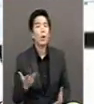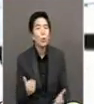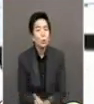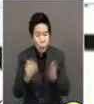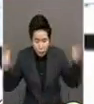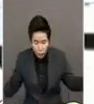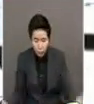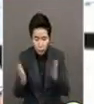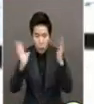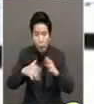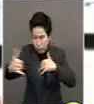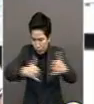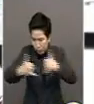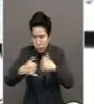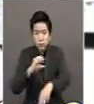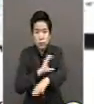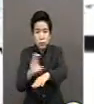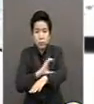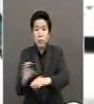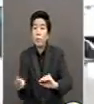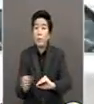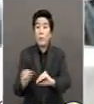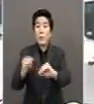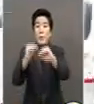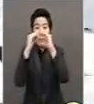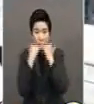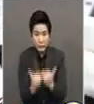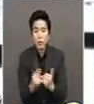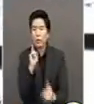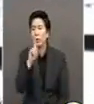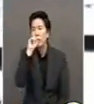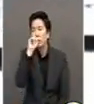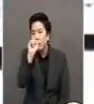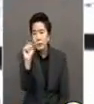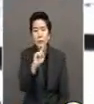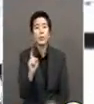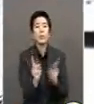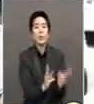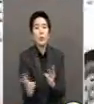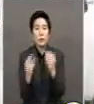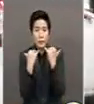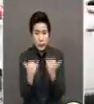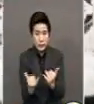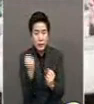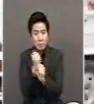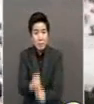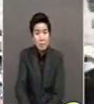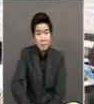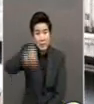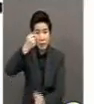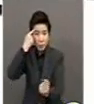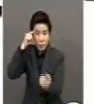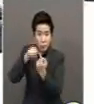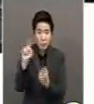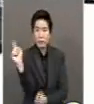ตุ้นให้ประชาชนหันมาใช้รถไฟฟ้าสายสีม่วงมากขึ้นซึ่งต้องจับตาดูกันต่อไปว่ามาตรการที่ออกมานี้จะประสบความสำเร็จมากน้อย